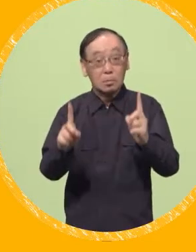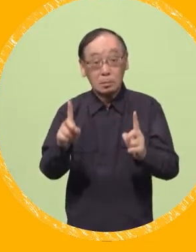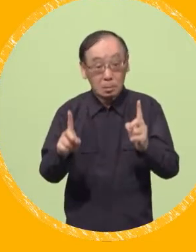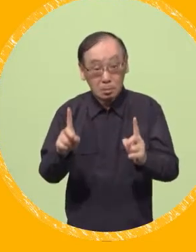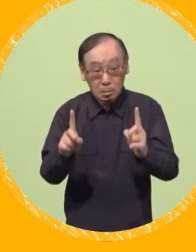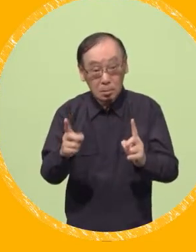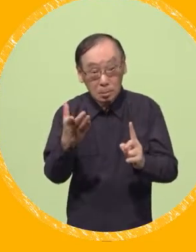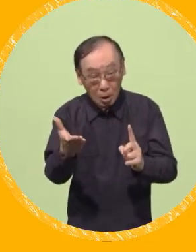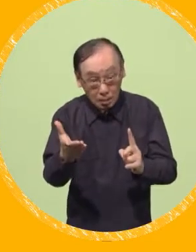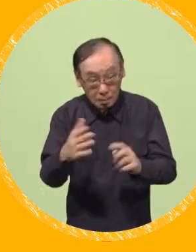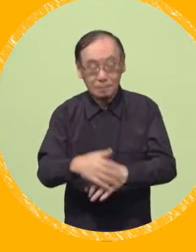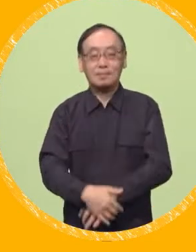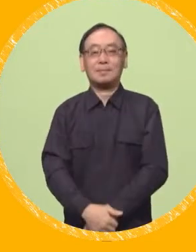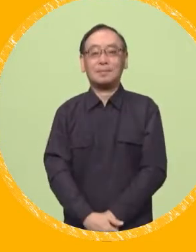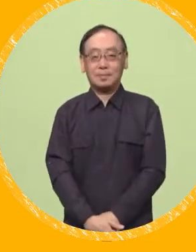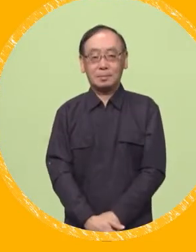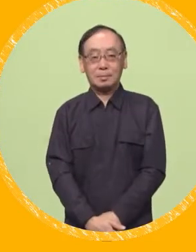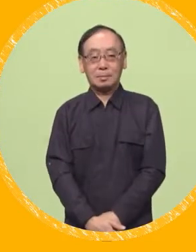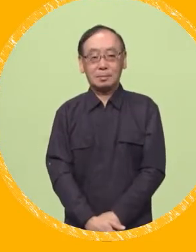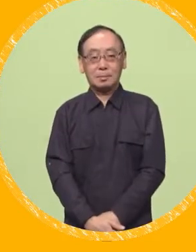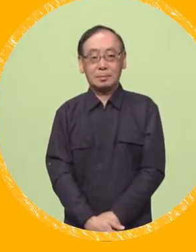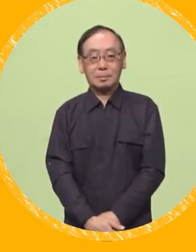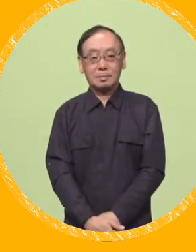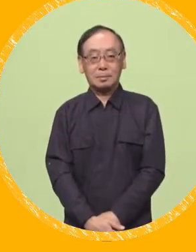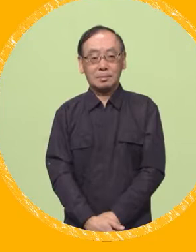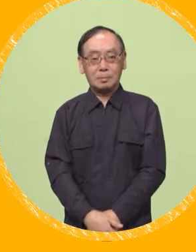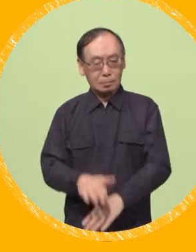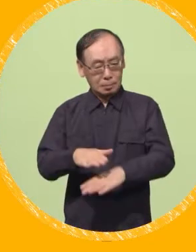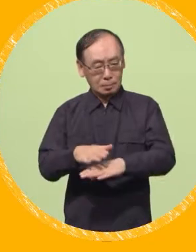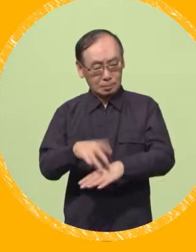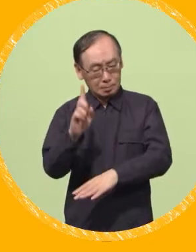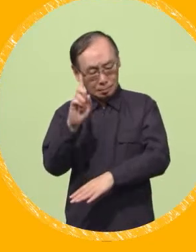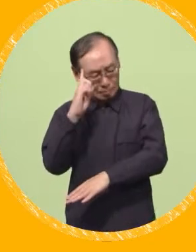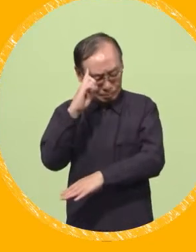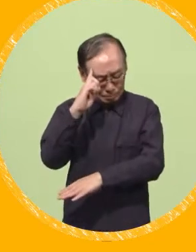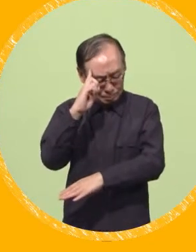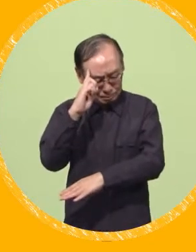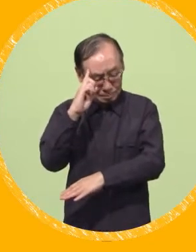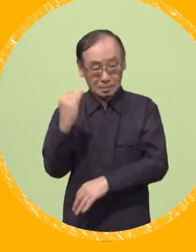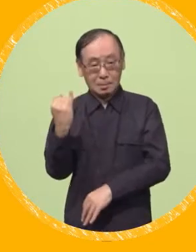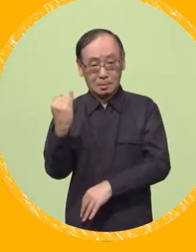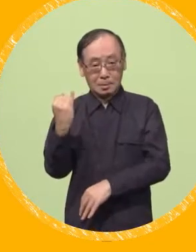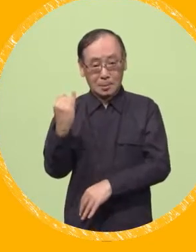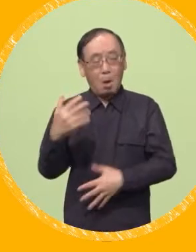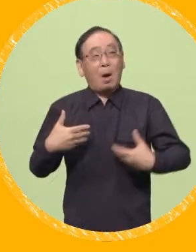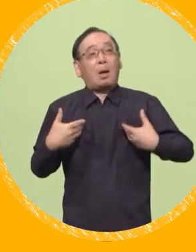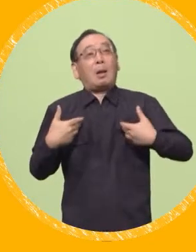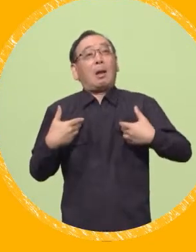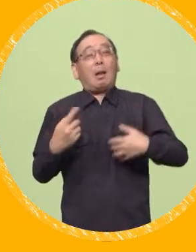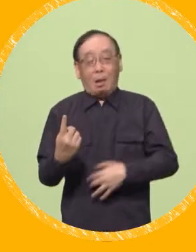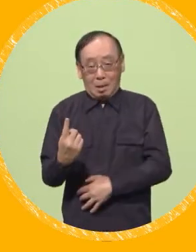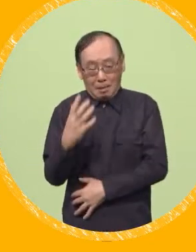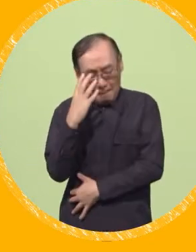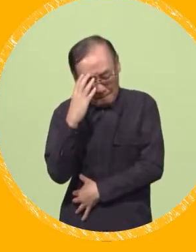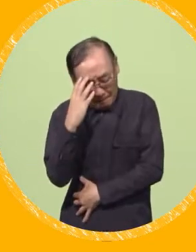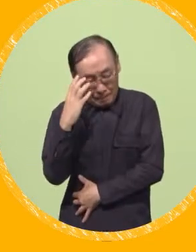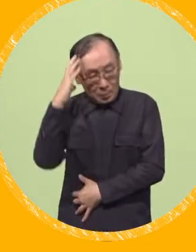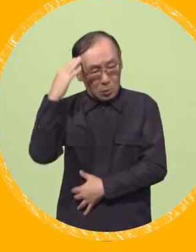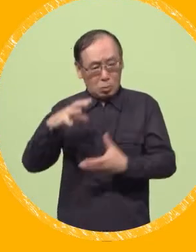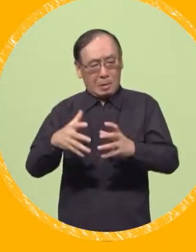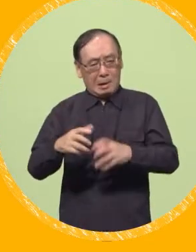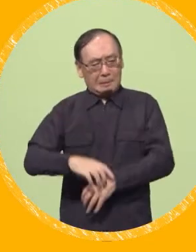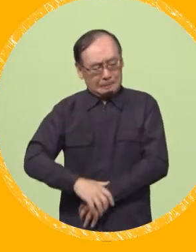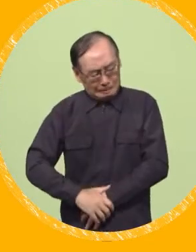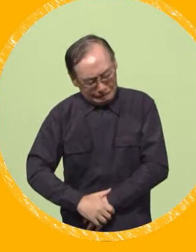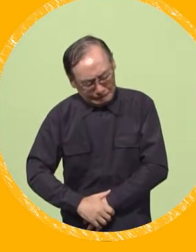でしょうかということでねこれは家以外はな賭けですよ